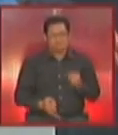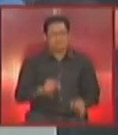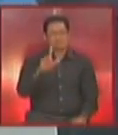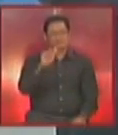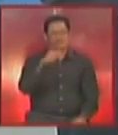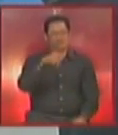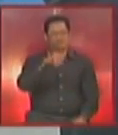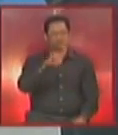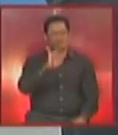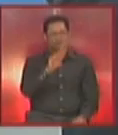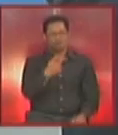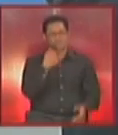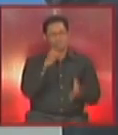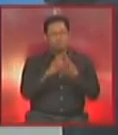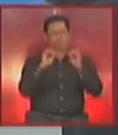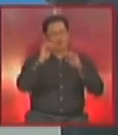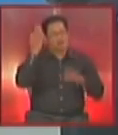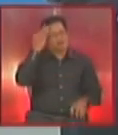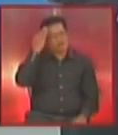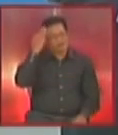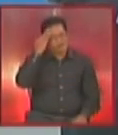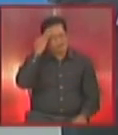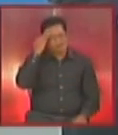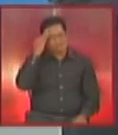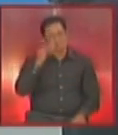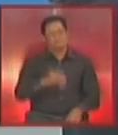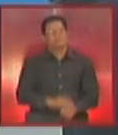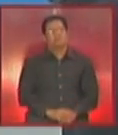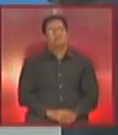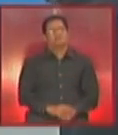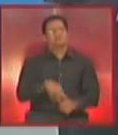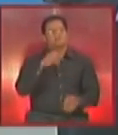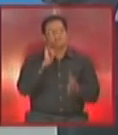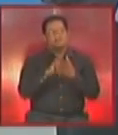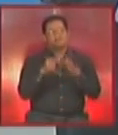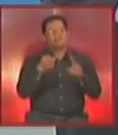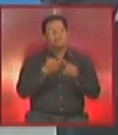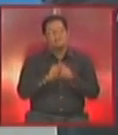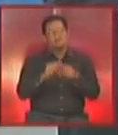lapiding, ang kawalan ng alam at naiintindihan. At